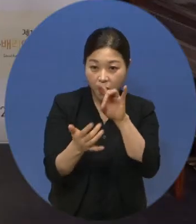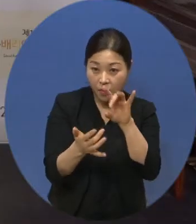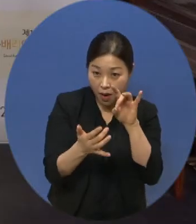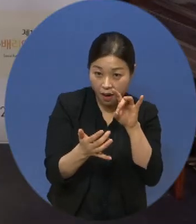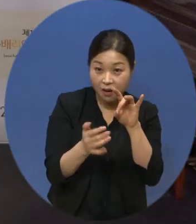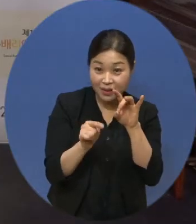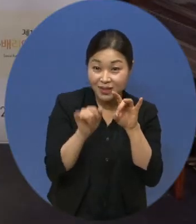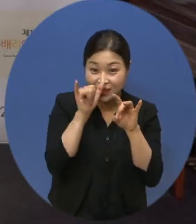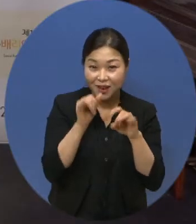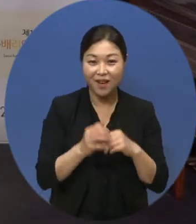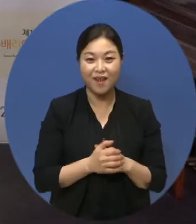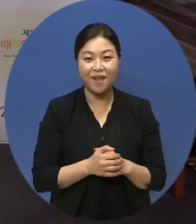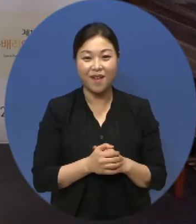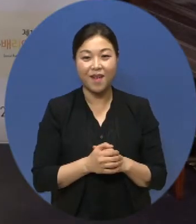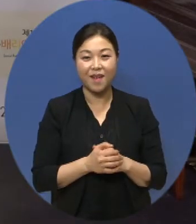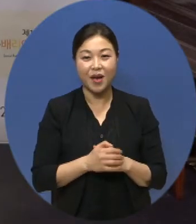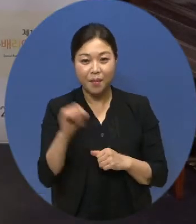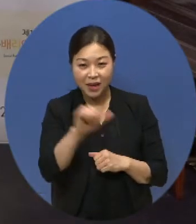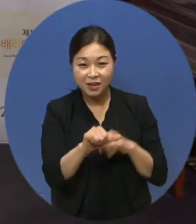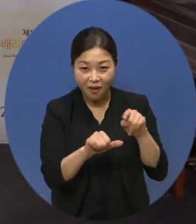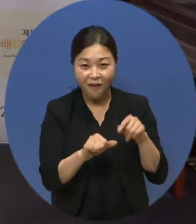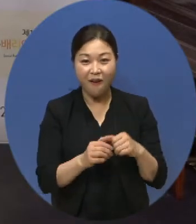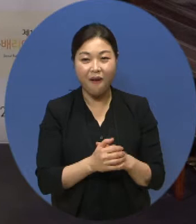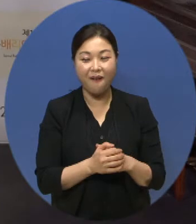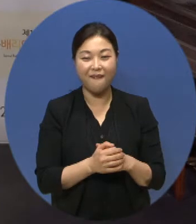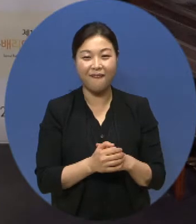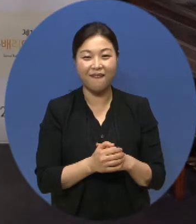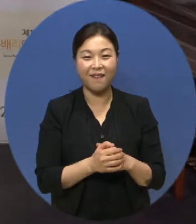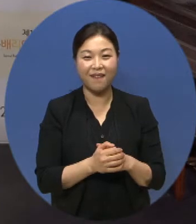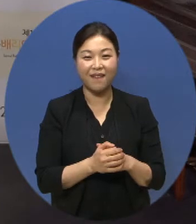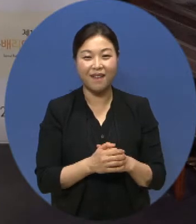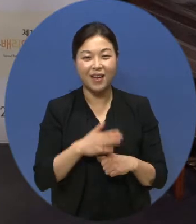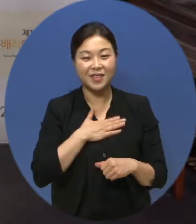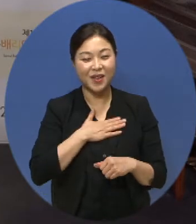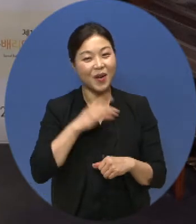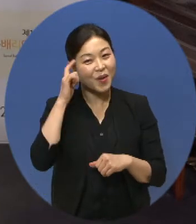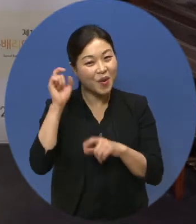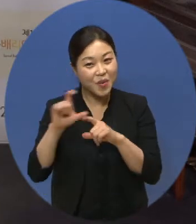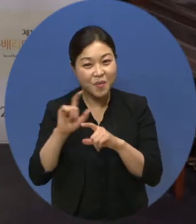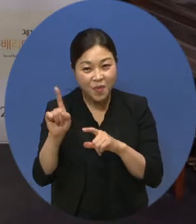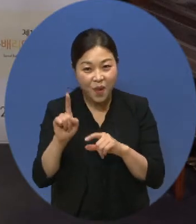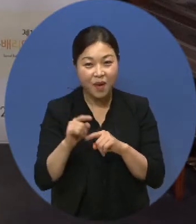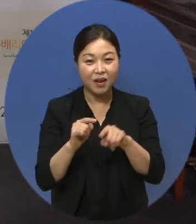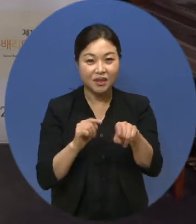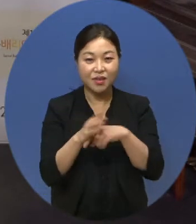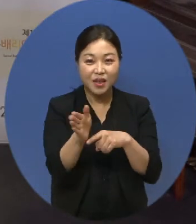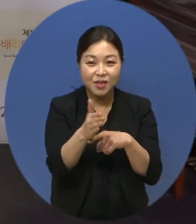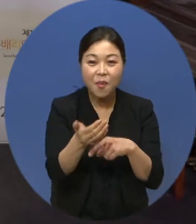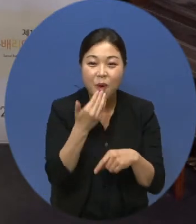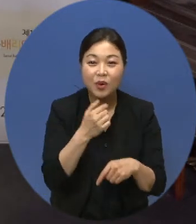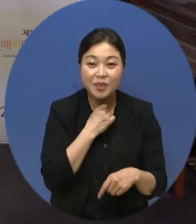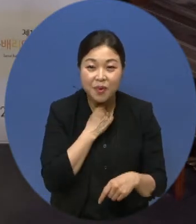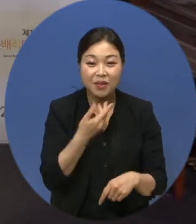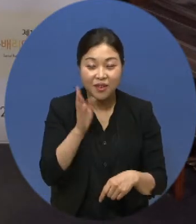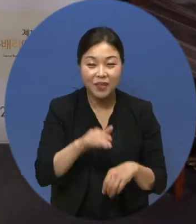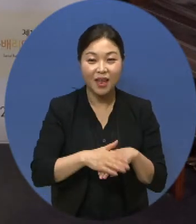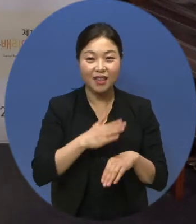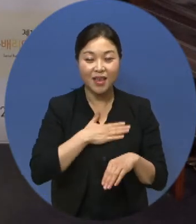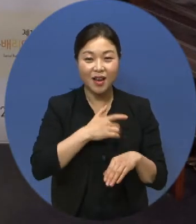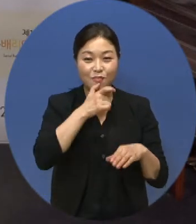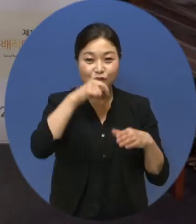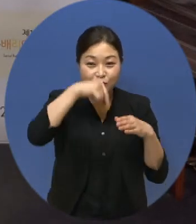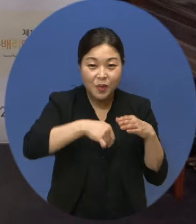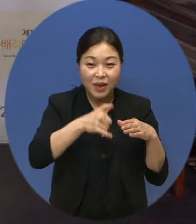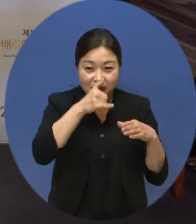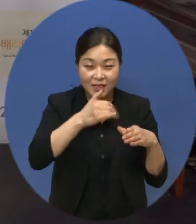거. 네, 저는 그거를 물어볼 줄 몰랐어요. 처음에 고민한 게 막상 먹어야 되는데 자꾸 내가 물속에 있는